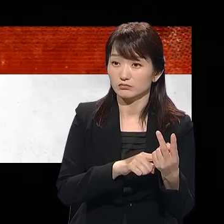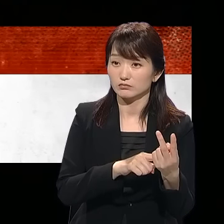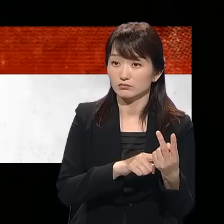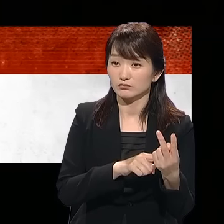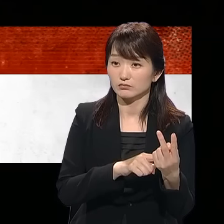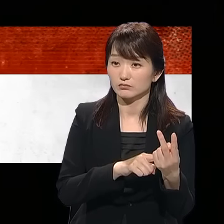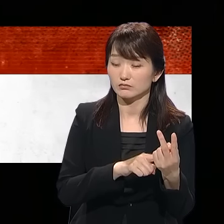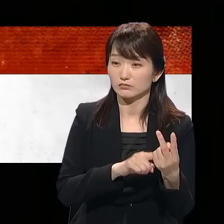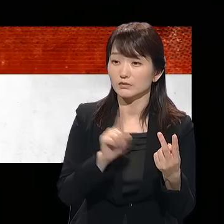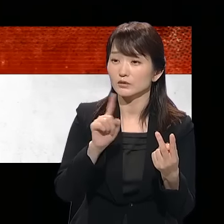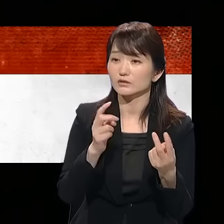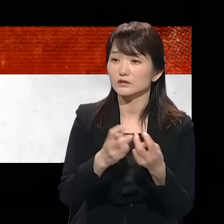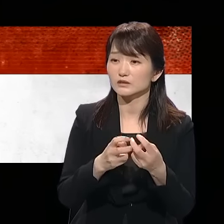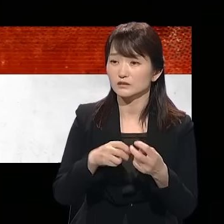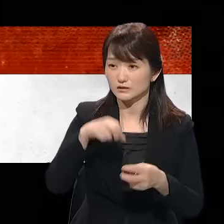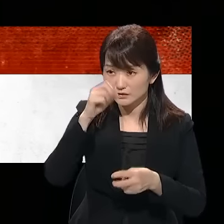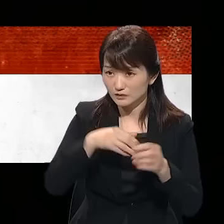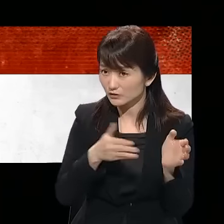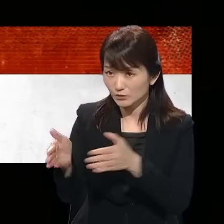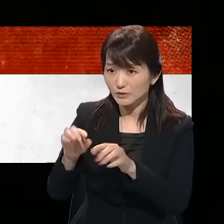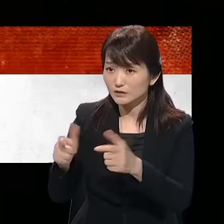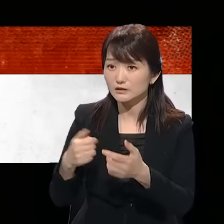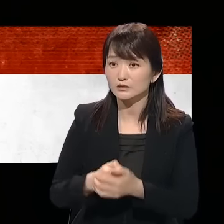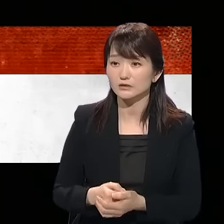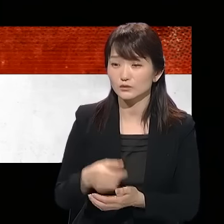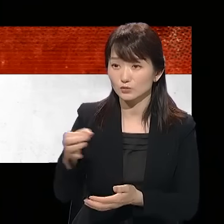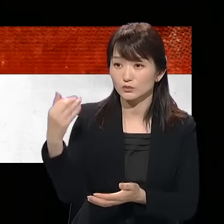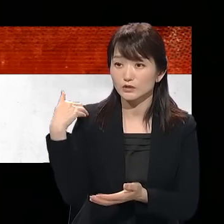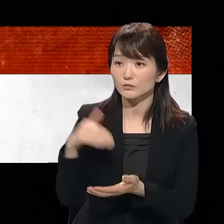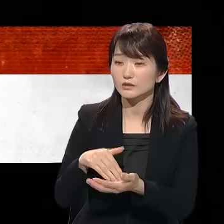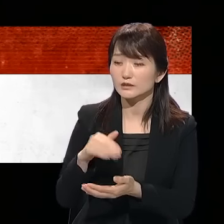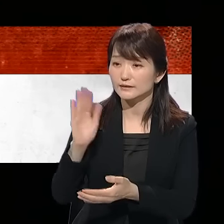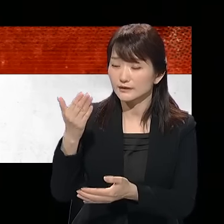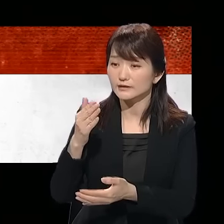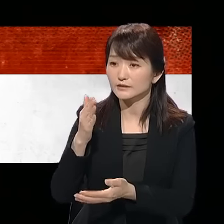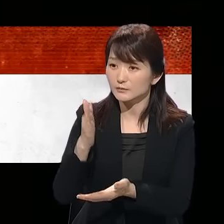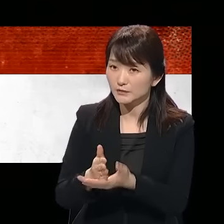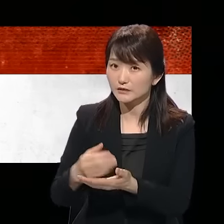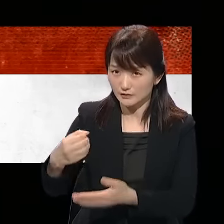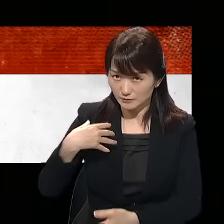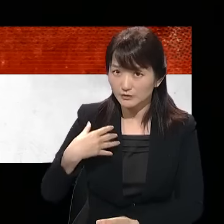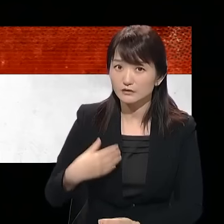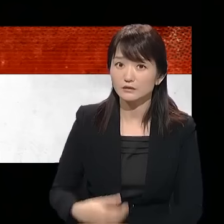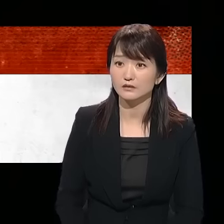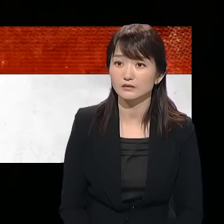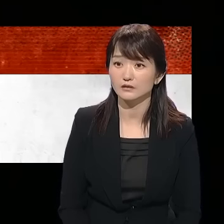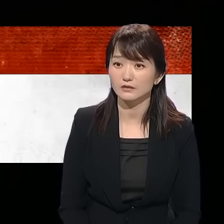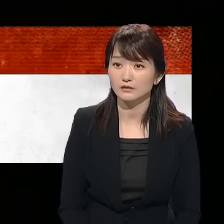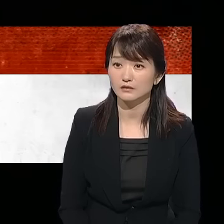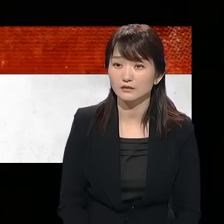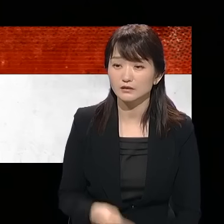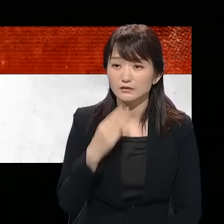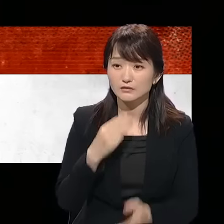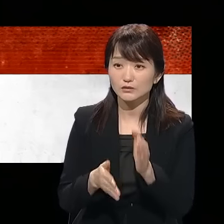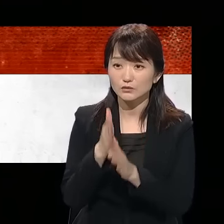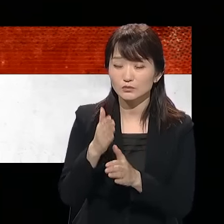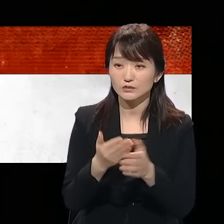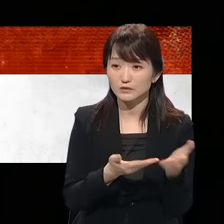이번에는 어쩔 때 그냥 넘어가지 않으시겠대요. 그래서 환불이 되는지 안 되는지만 얘기해 주세요. 서울시